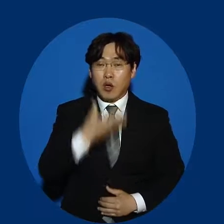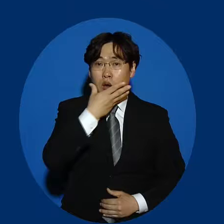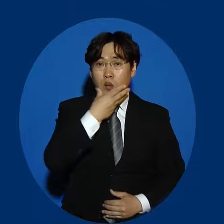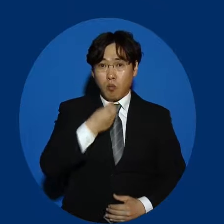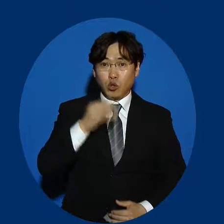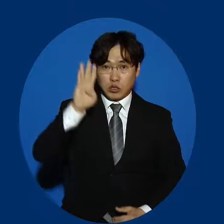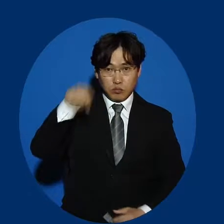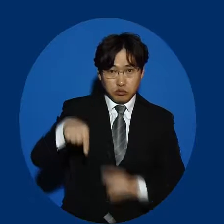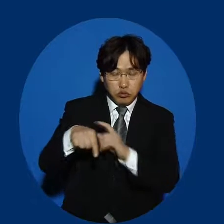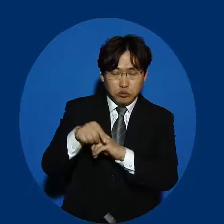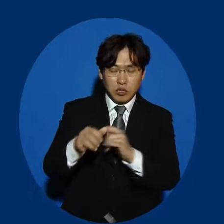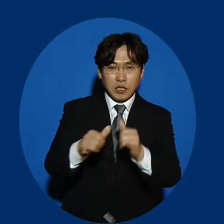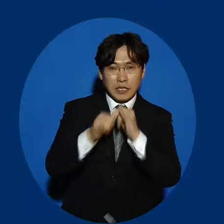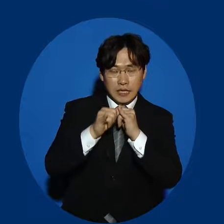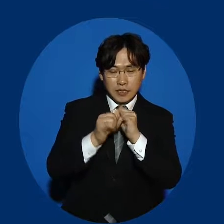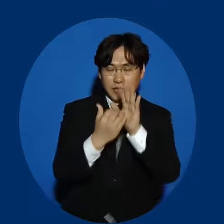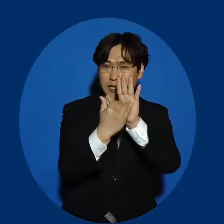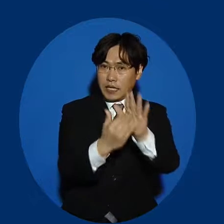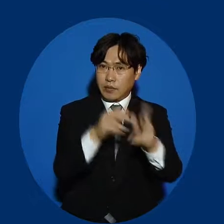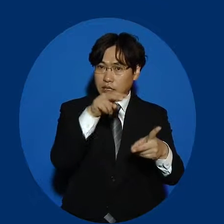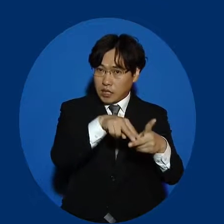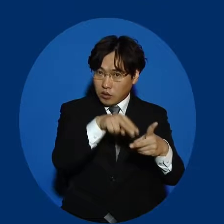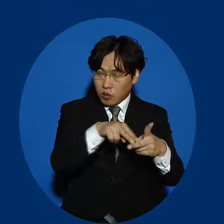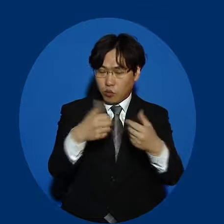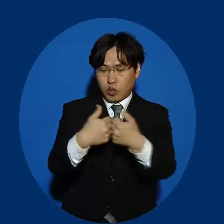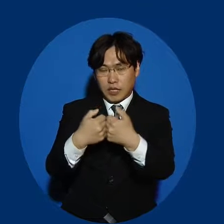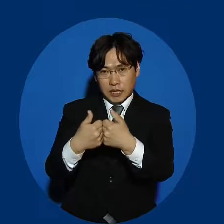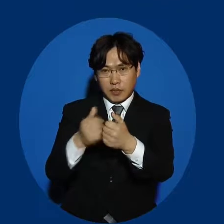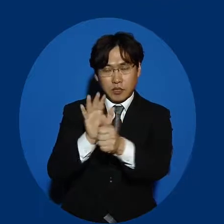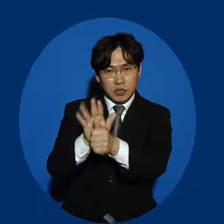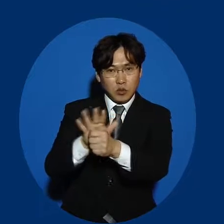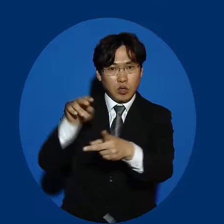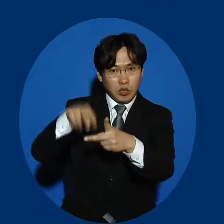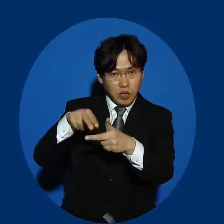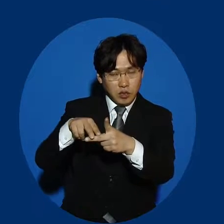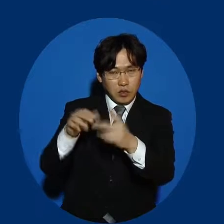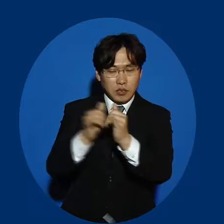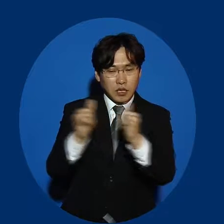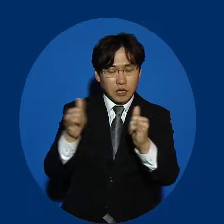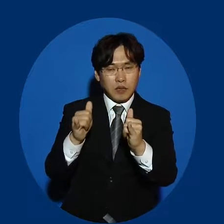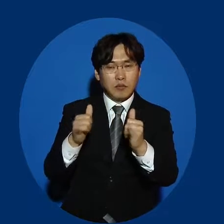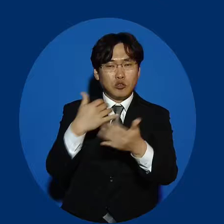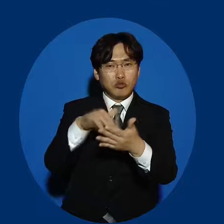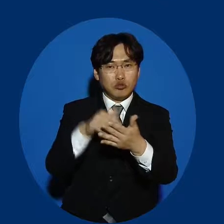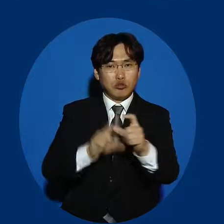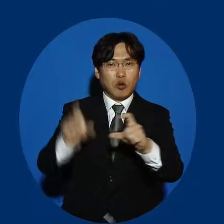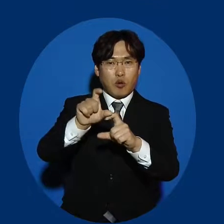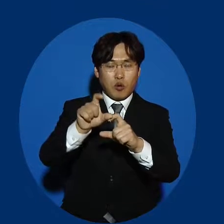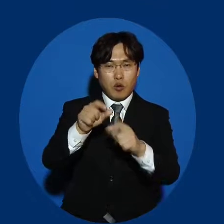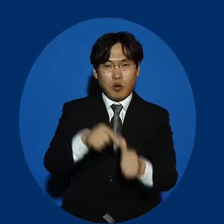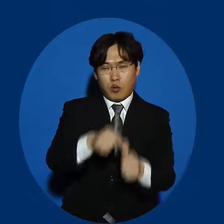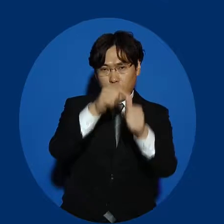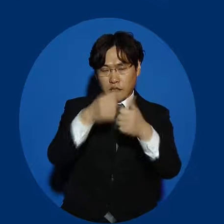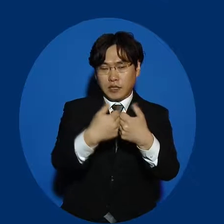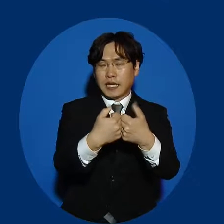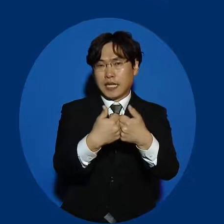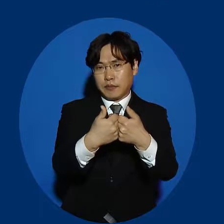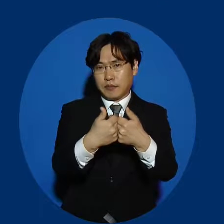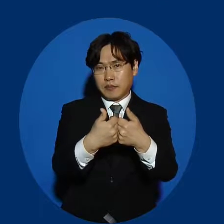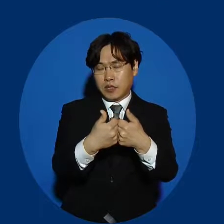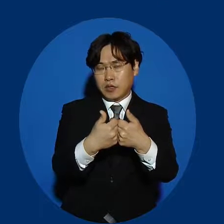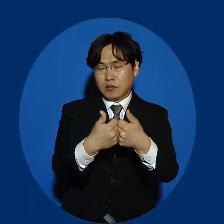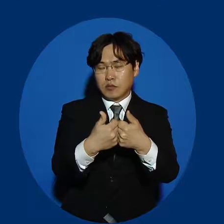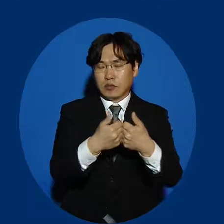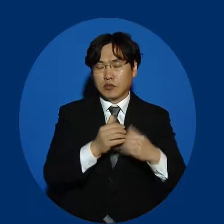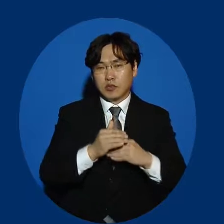지금 자살예방센터라든가 이 그 상담 지원센터에 인력을 충원하기 위해서 지원을 하고 있습니다. 지원하고 있고 방안들을